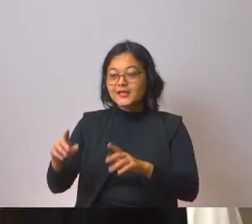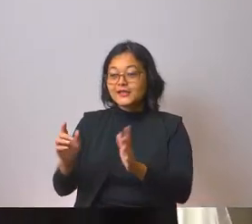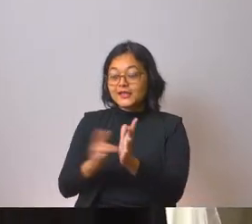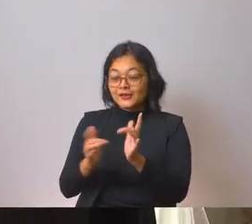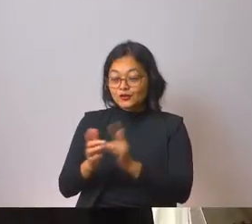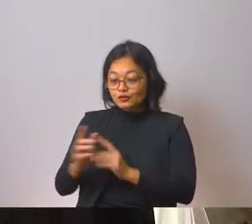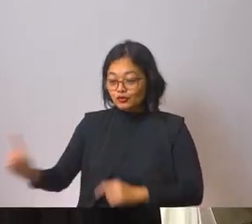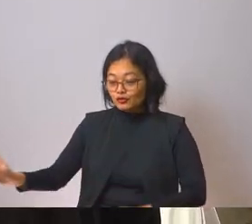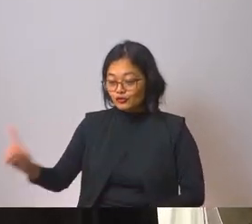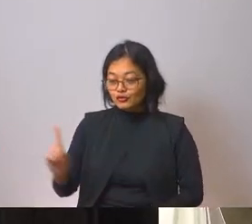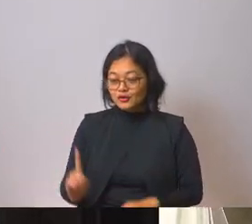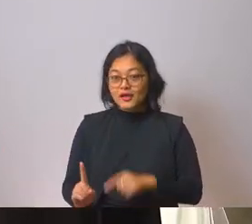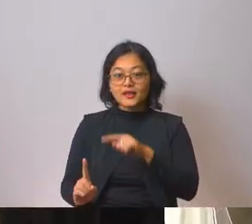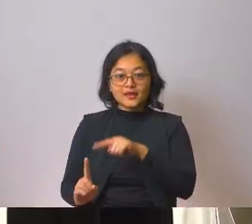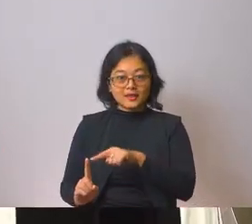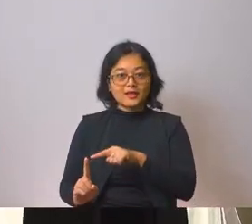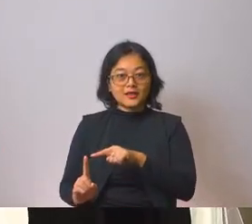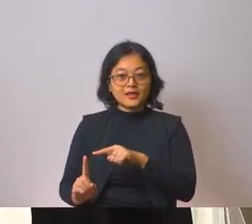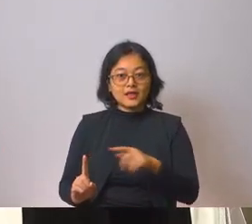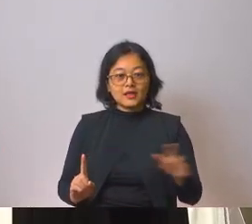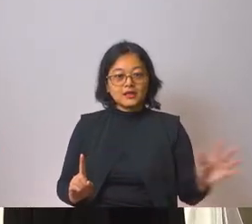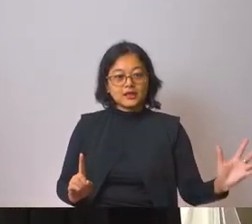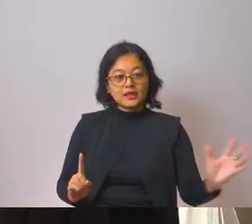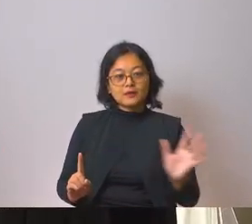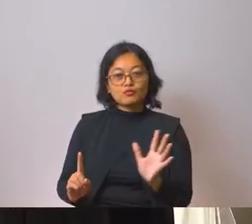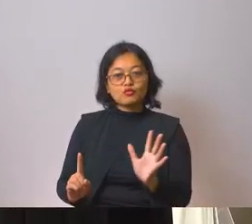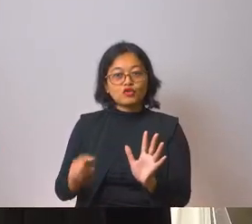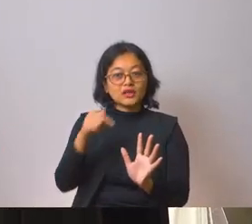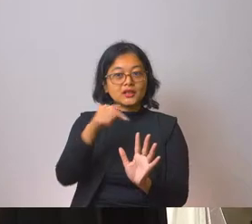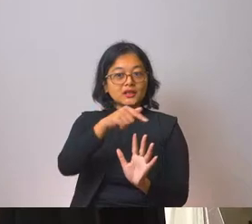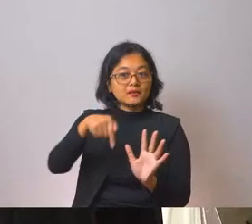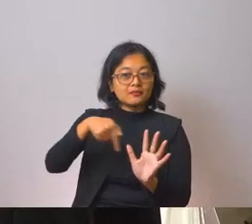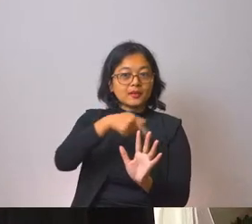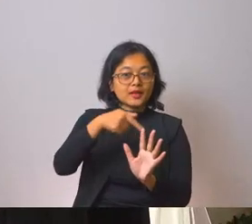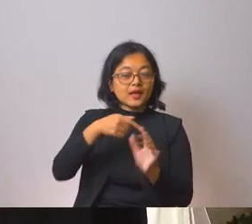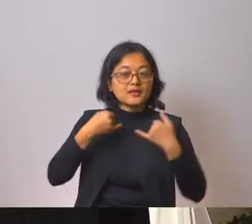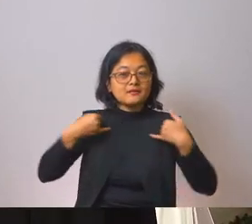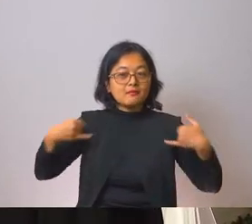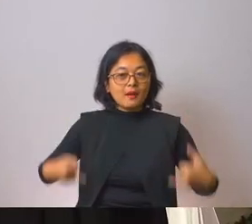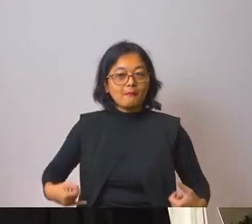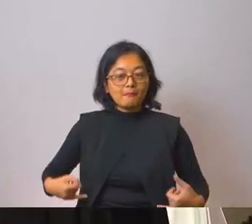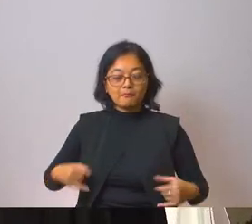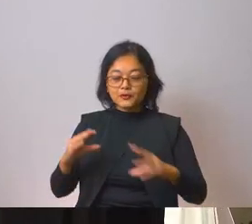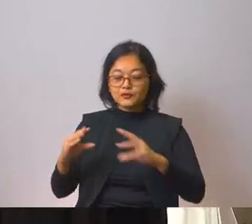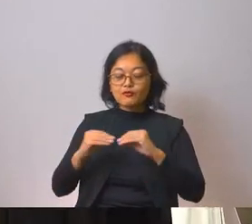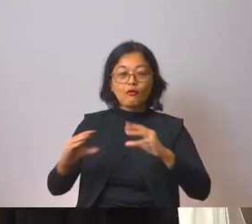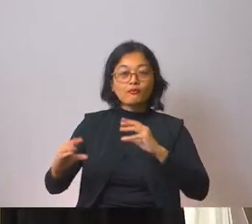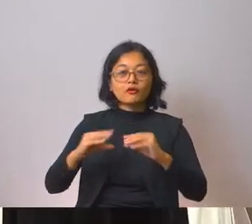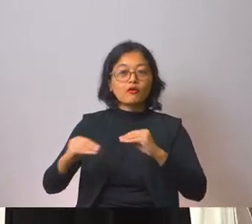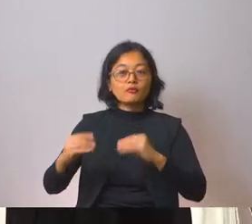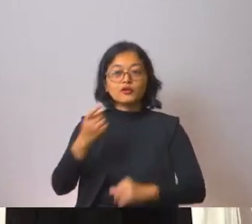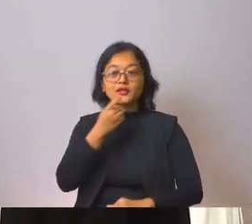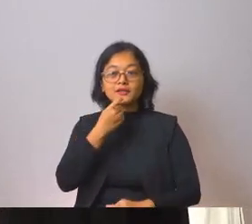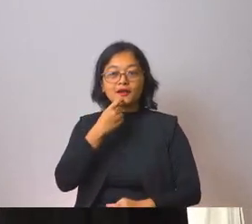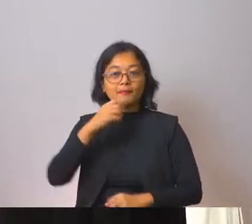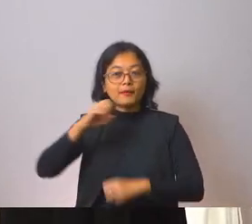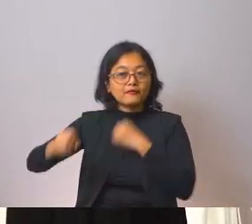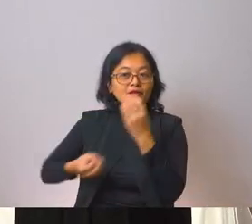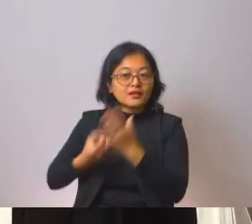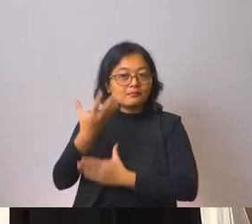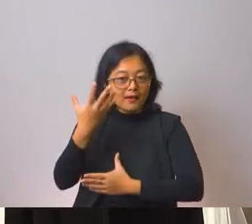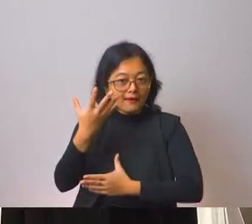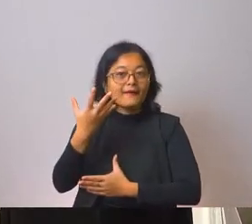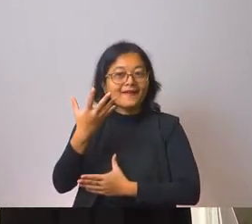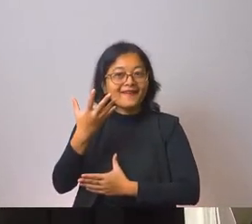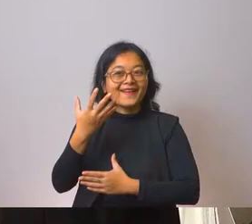bersama dengan mereka bercakap-cakap tentang firman Tuhan. Maka dari itu ini pembelajaran, saya enggak usah kasih konklusi,